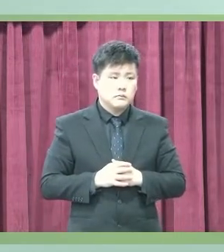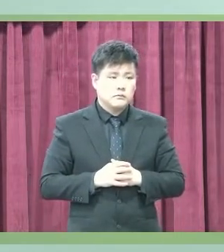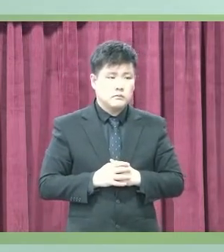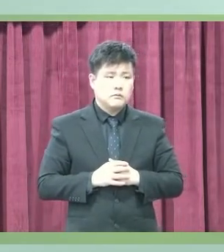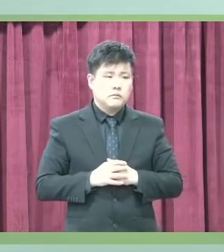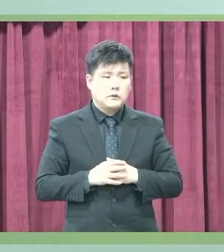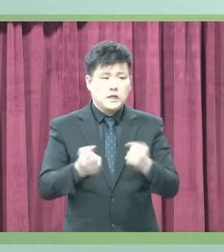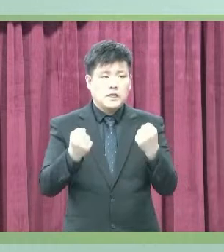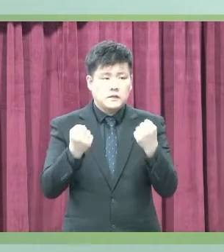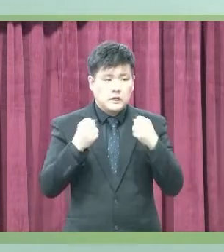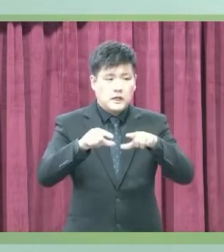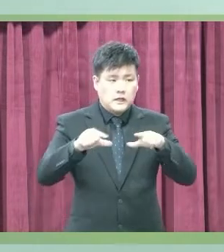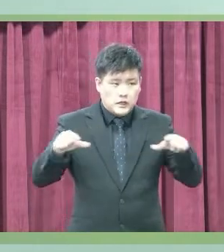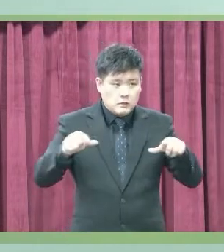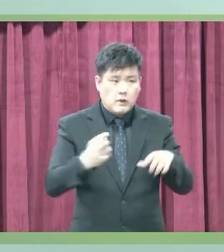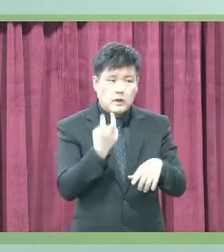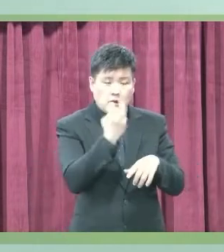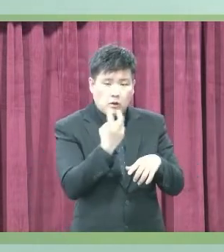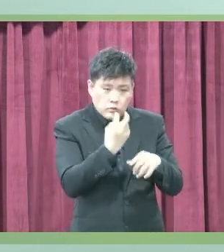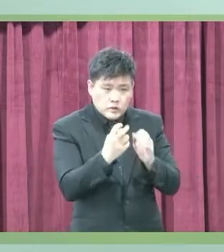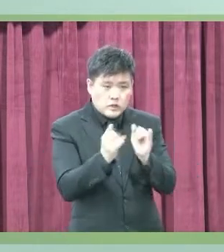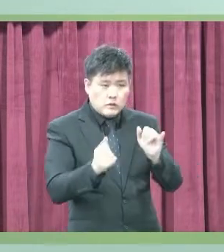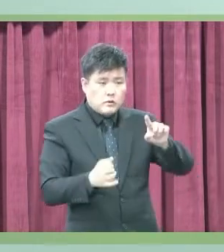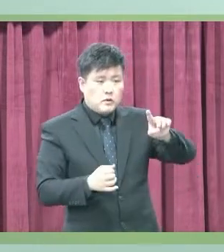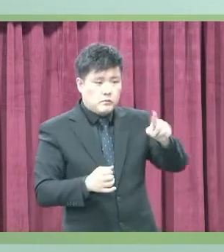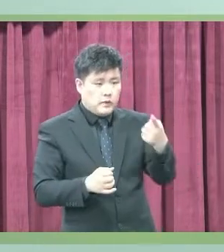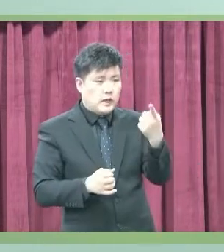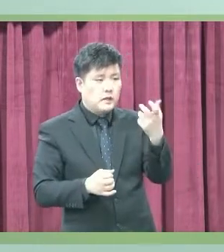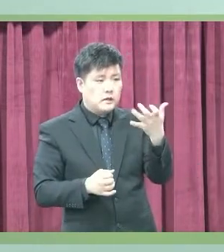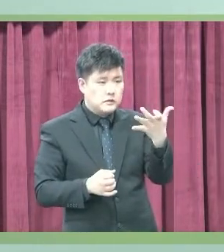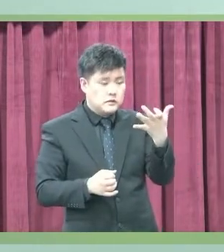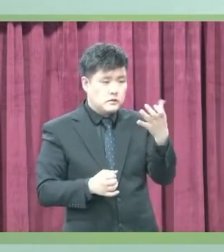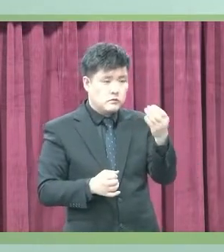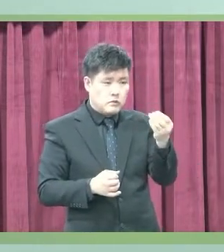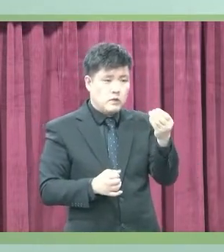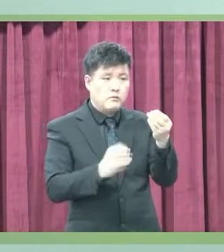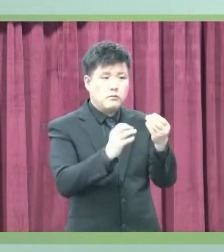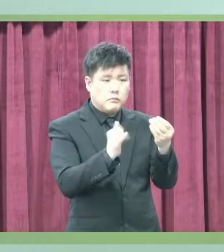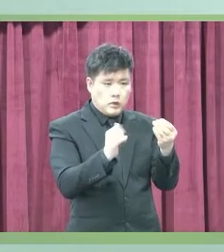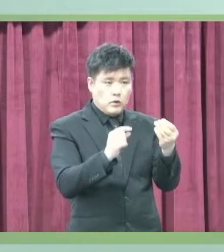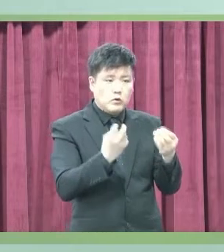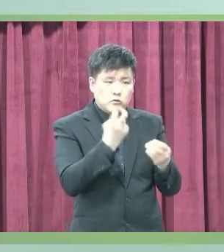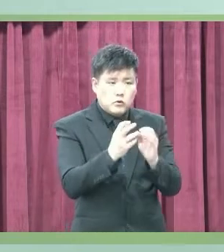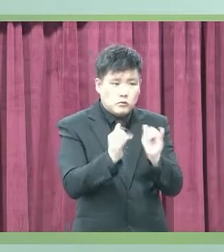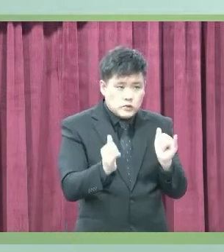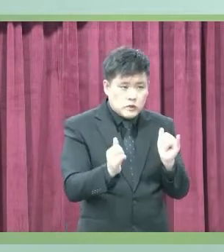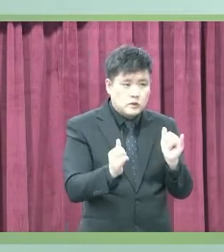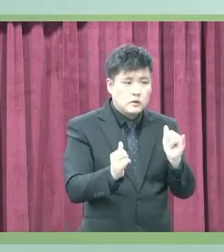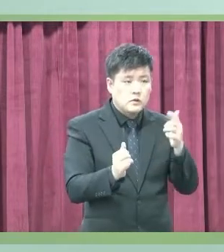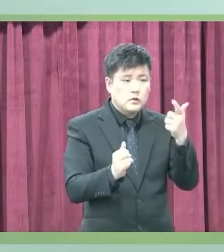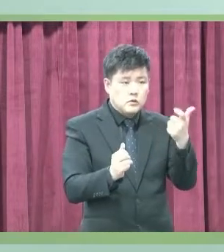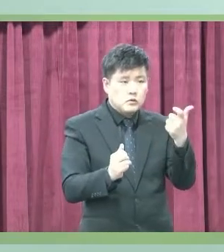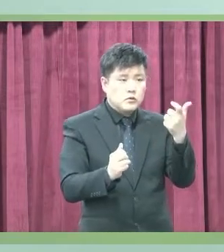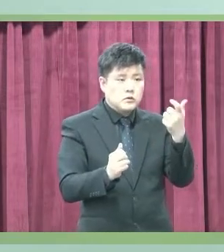장애인 일반건강검진 대상자는 총 119만 명으로 수검자는 77만 명으로 64.6%,